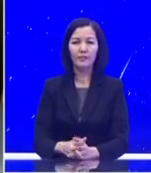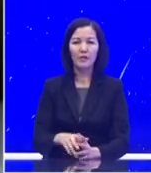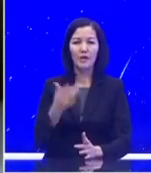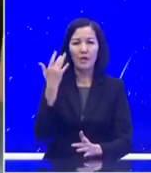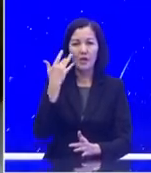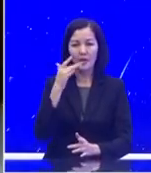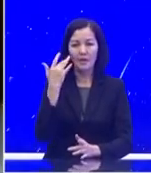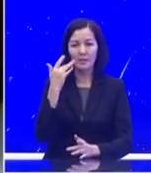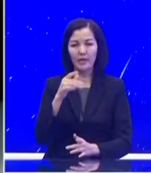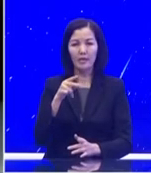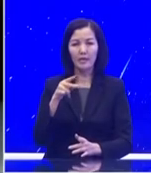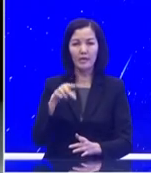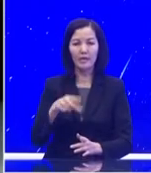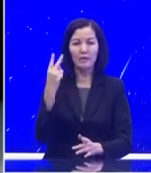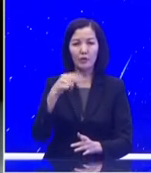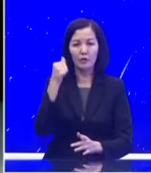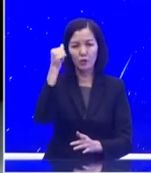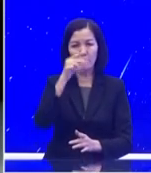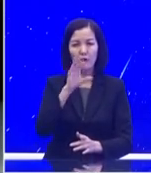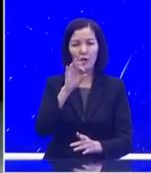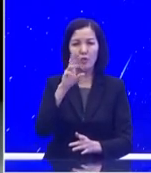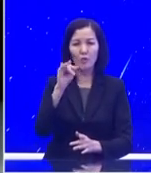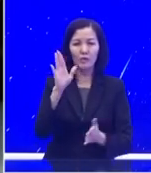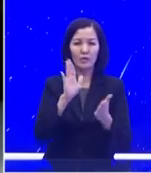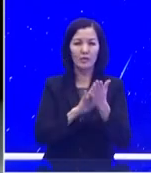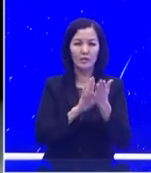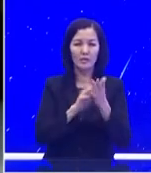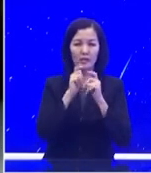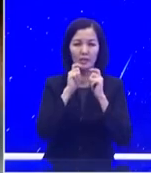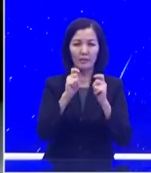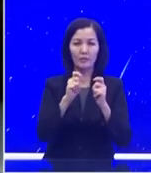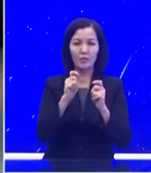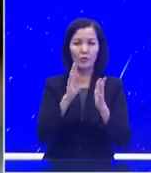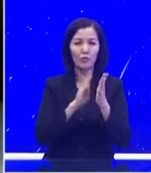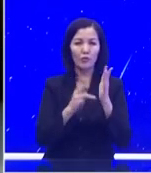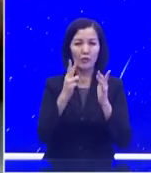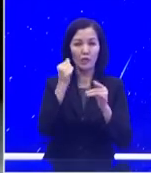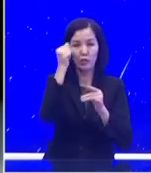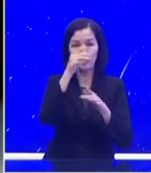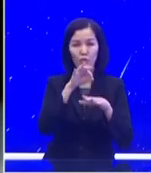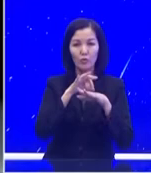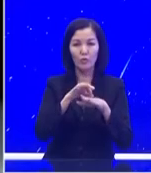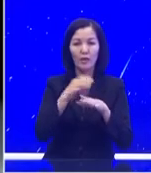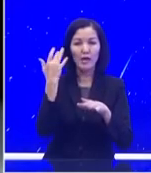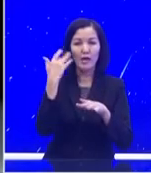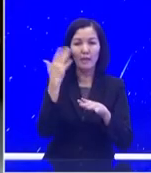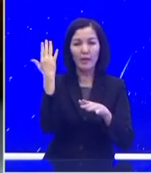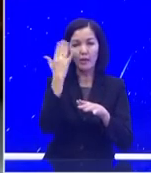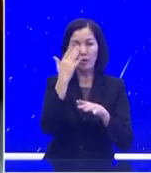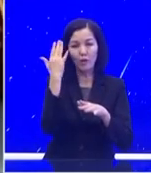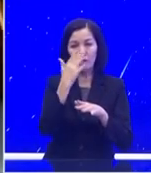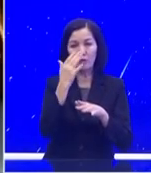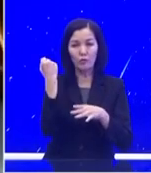Лос-Анджелесте «Оскар» 2020 сыйлығын табыс ету салтанаты өтті. Биыл бұл ауқымды шара 92-ші рет ұйымдастырылған. Америка киноөнер